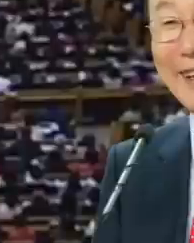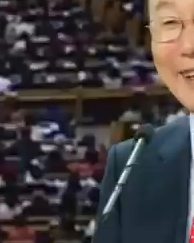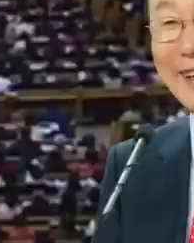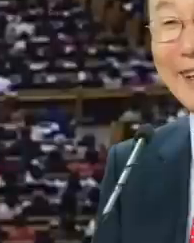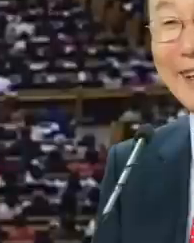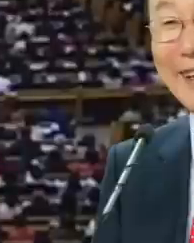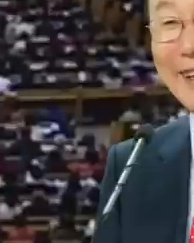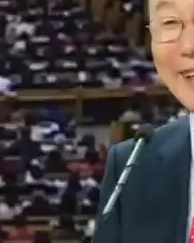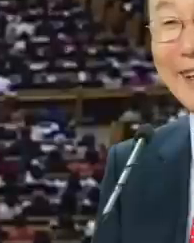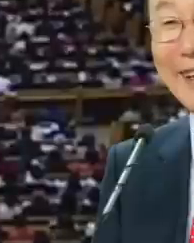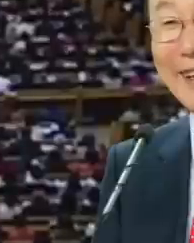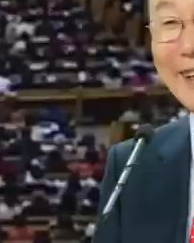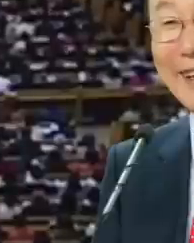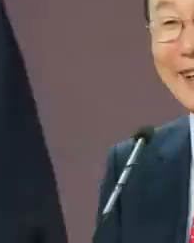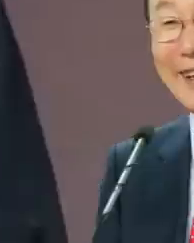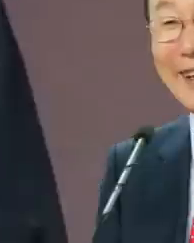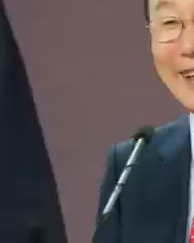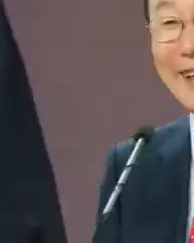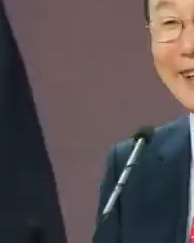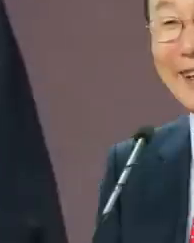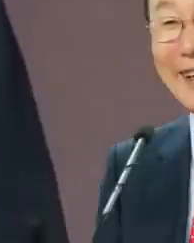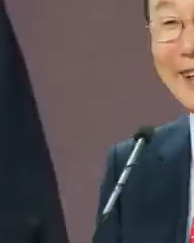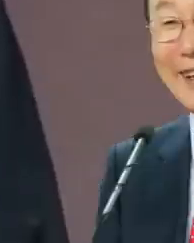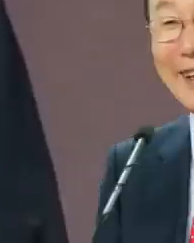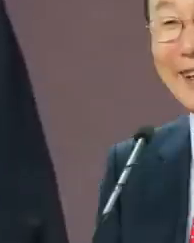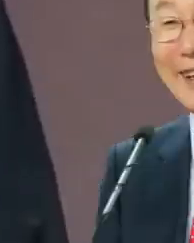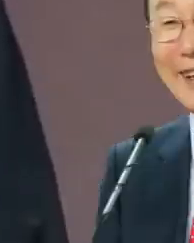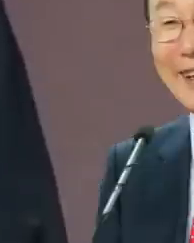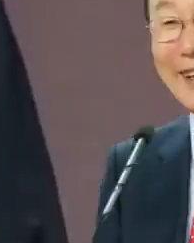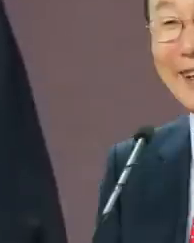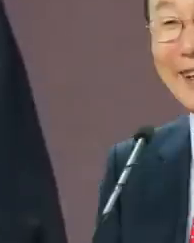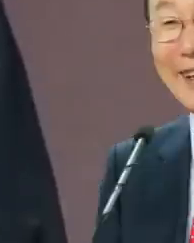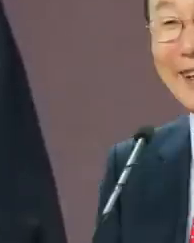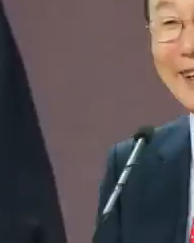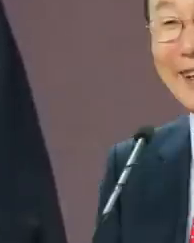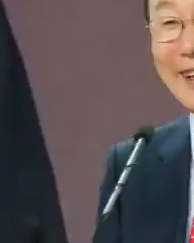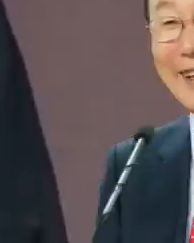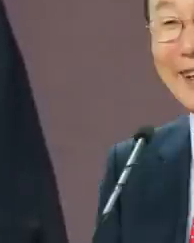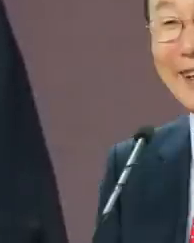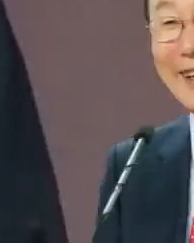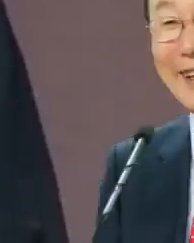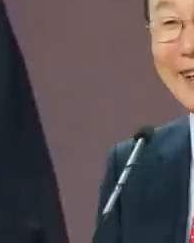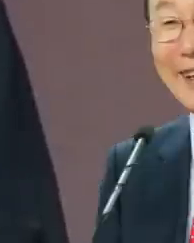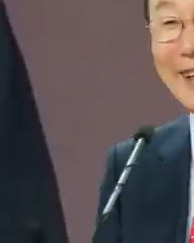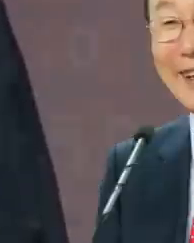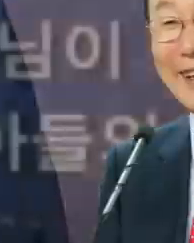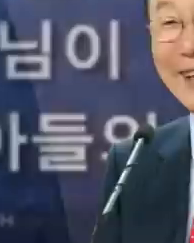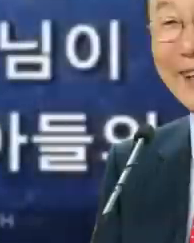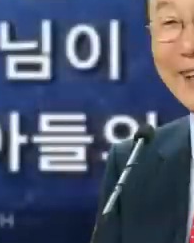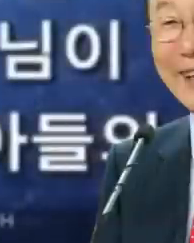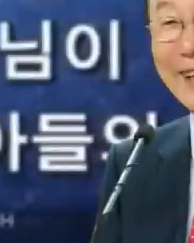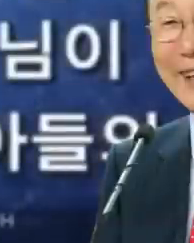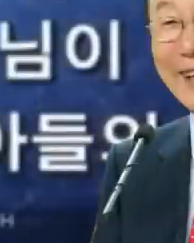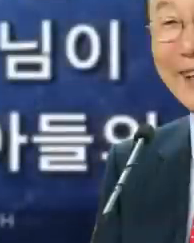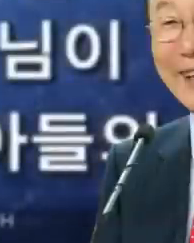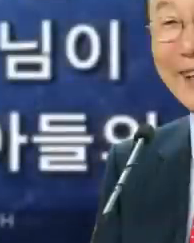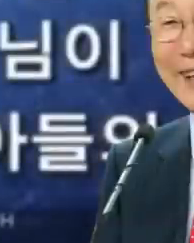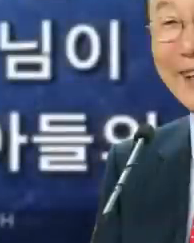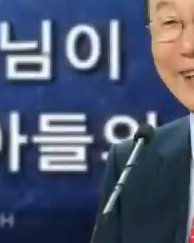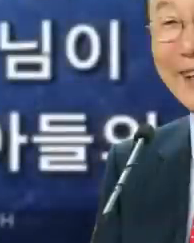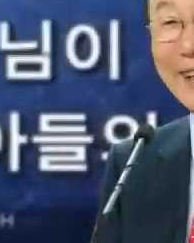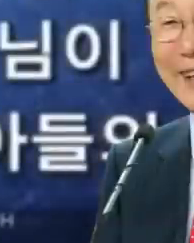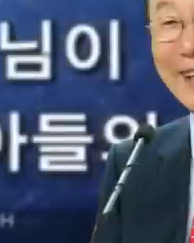오늘 은혜 받으실 말씀은 로마서 8장 28절에서 39절 말씀입니다. 로마서